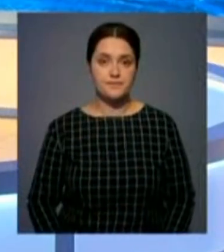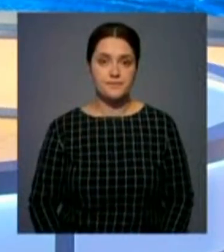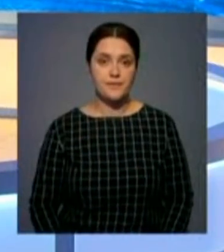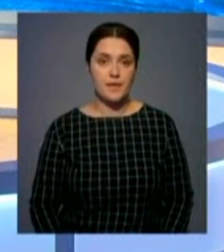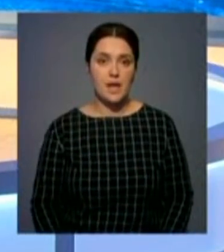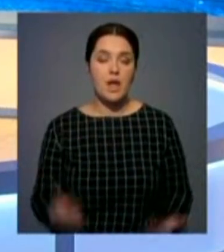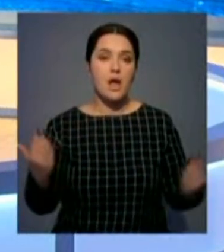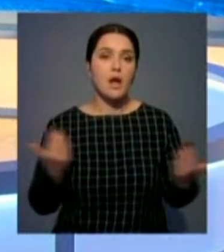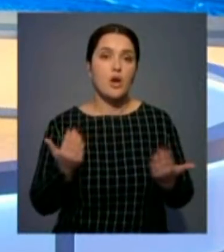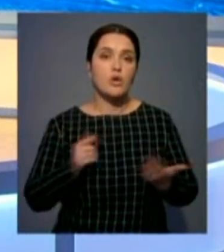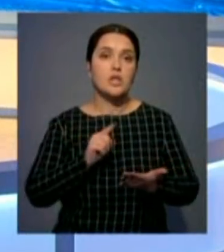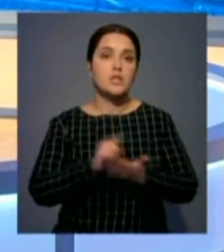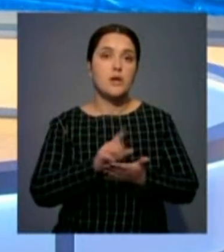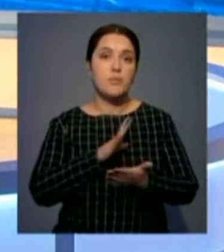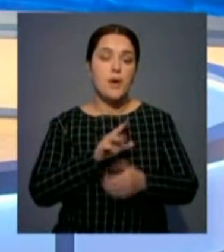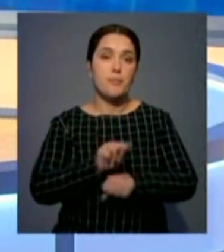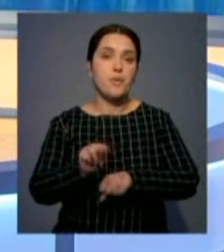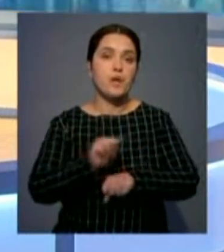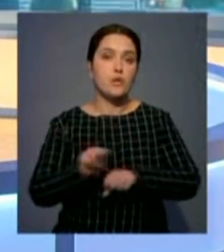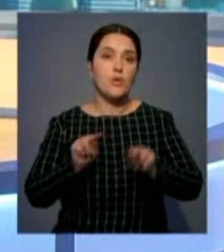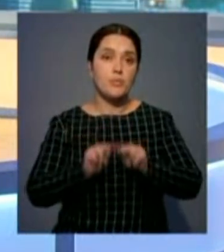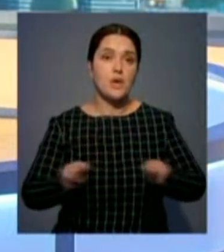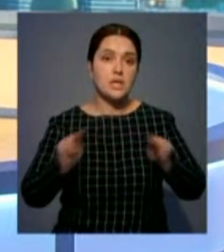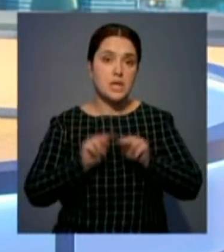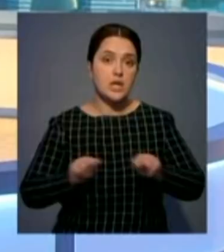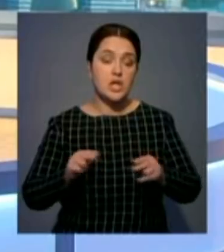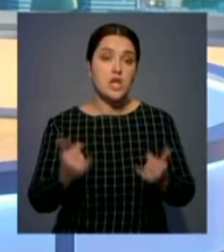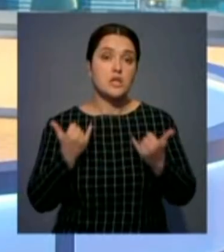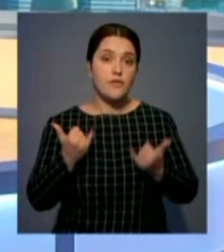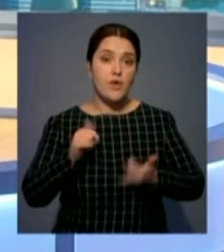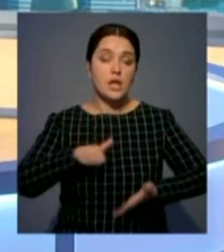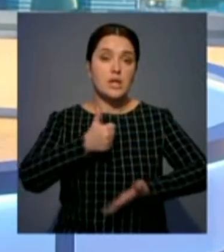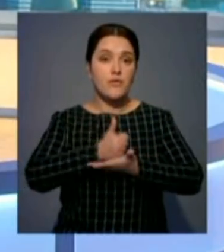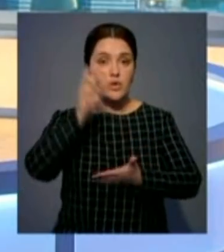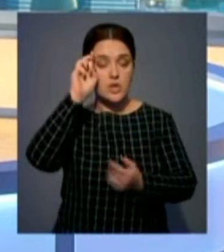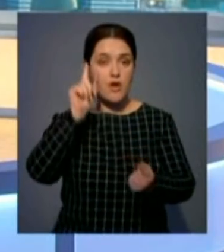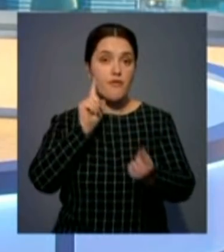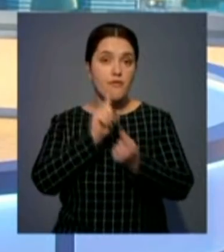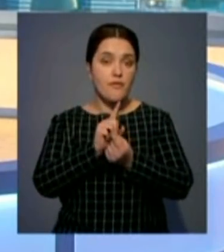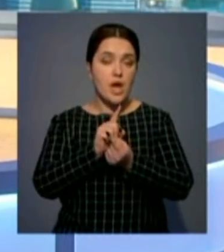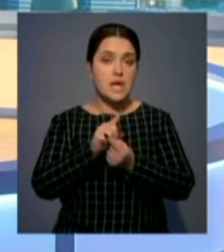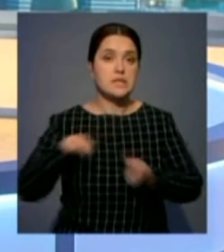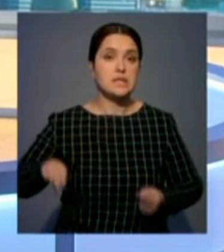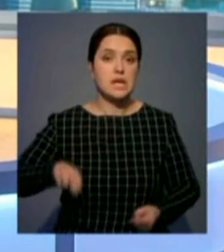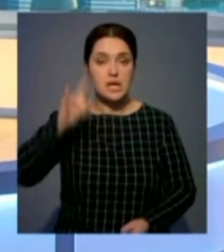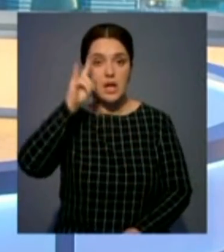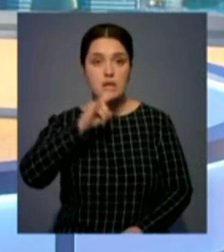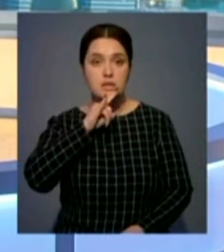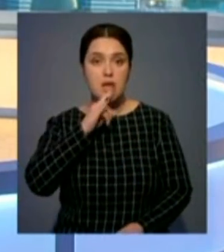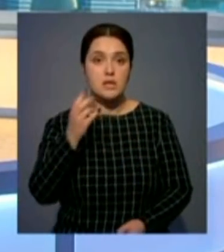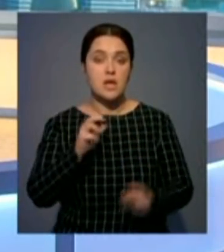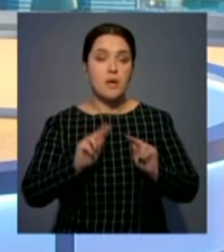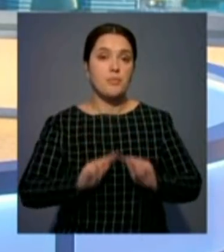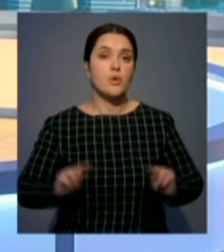Какой должна быть подготовка педагогов и на кого нужно равняться? Сегодня же глава государства встретился с ректором Казахского национального